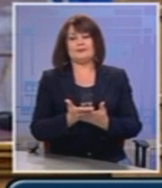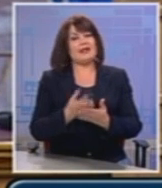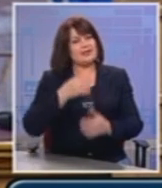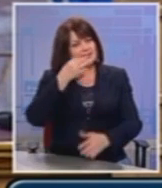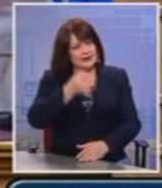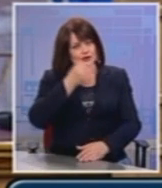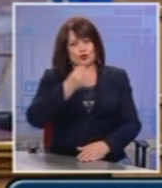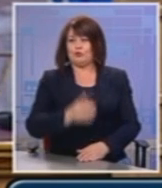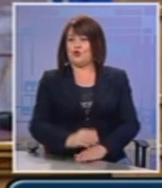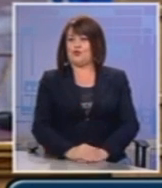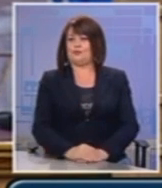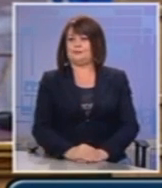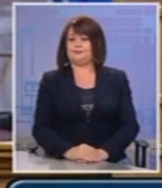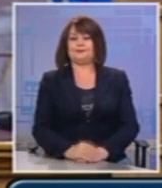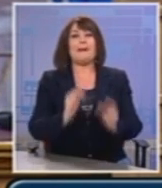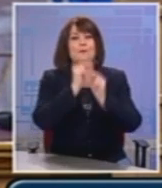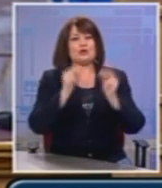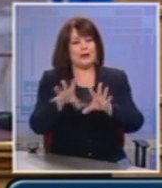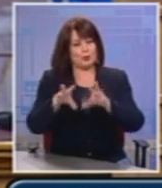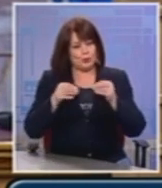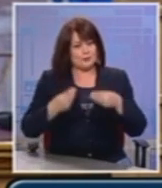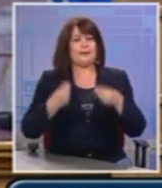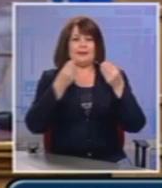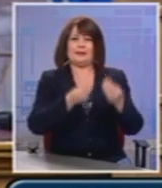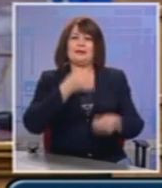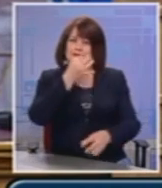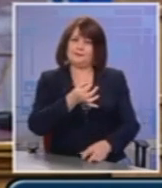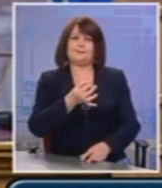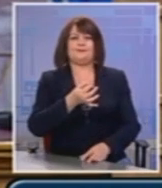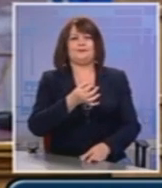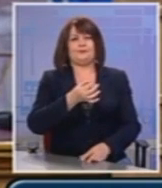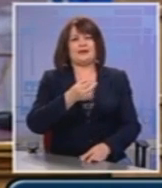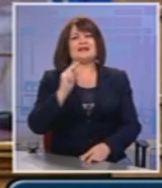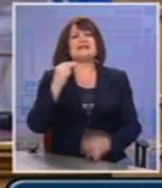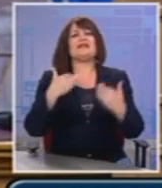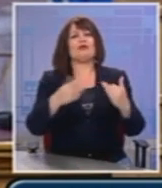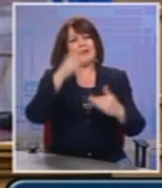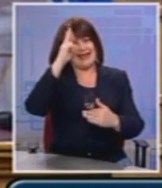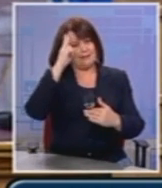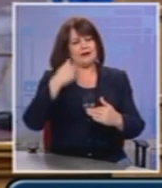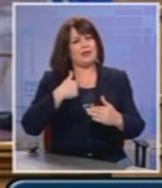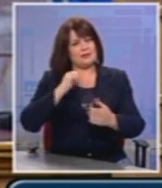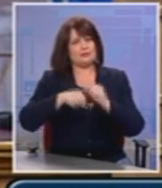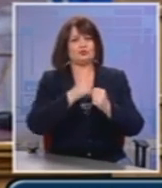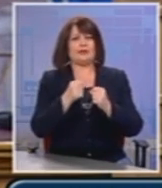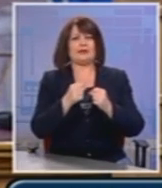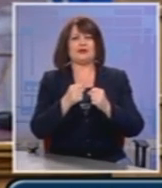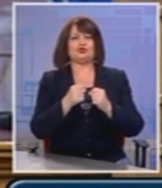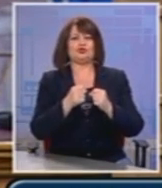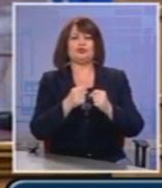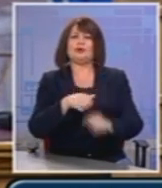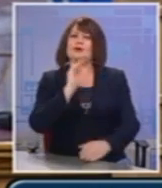μεταφέρω τα αποτελέσματα αυτής της επιτροπής σστο γερμανικό κοινοβούλιο και θα προσπαθήσω